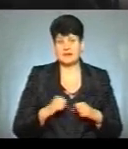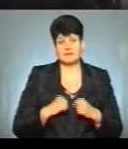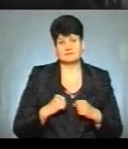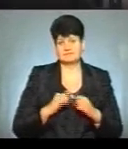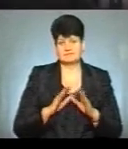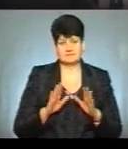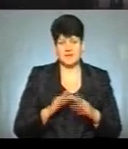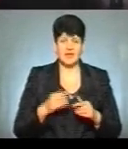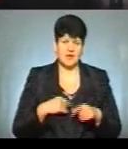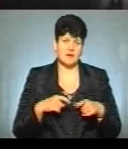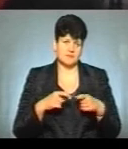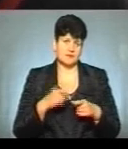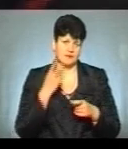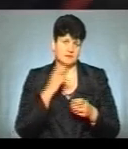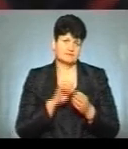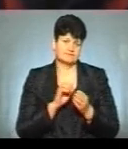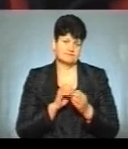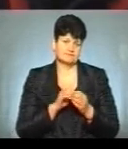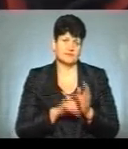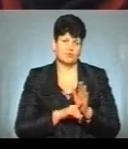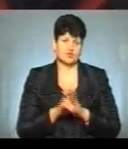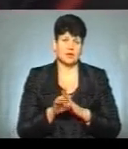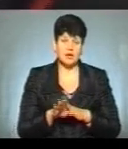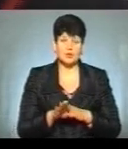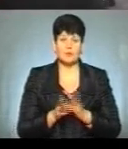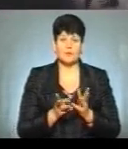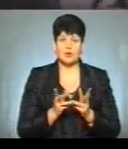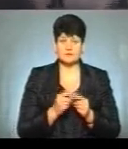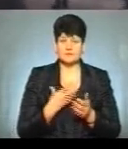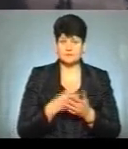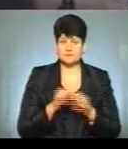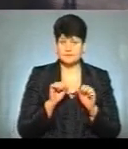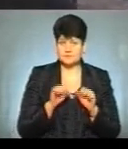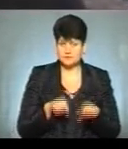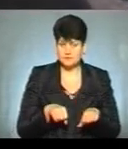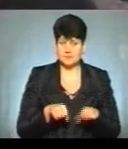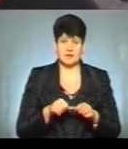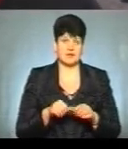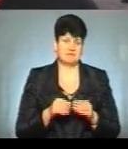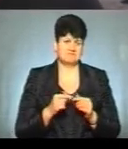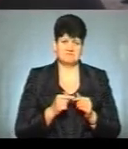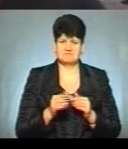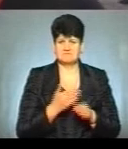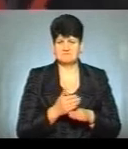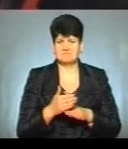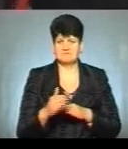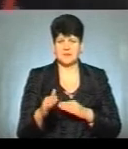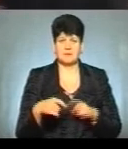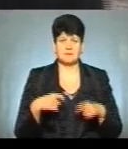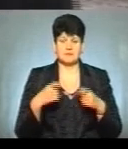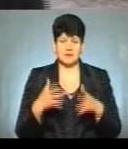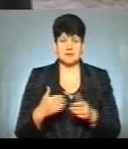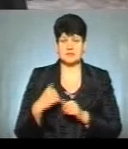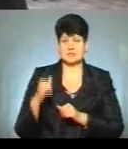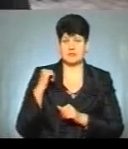на старті, тобто я біг рівномірно з самого початку. Розрахував свої можливості і рівно пробіг всю дистанцію. За мною